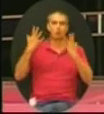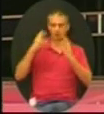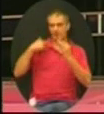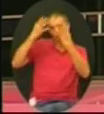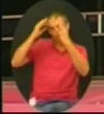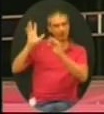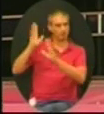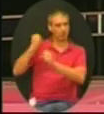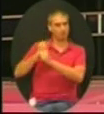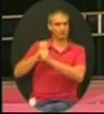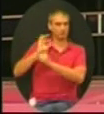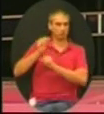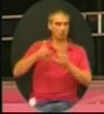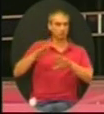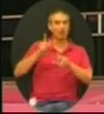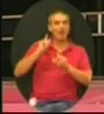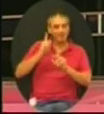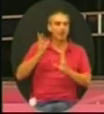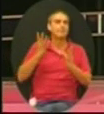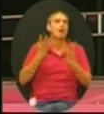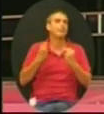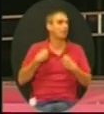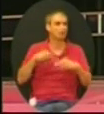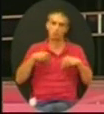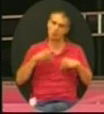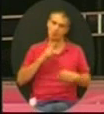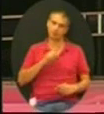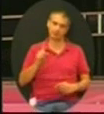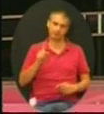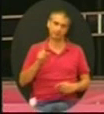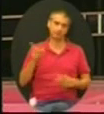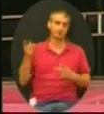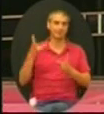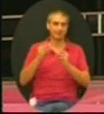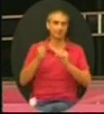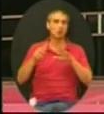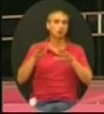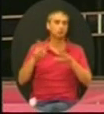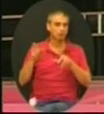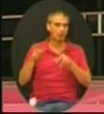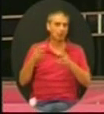ויש לנו גם חוסר הסכמה מהותי בינינו